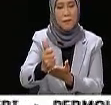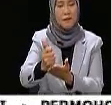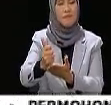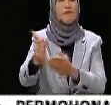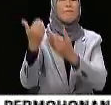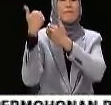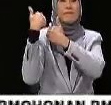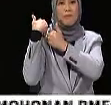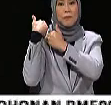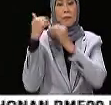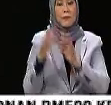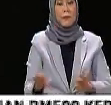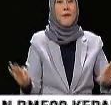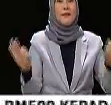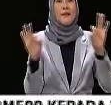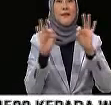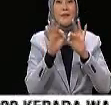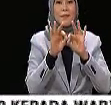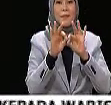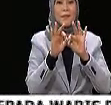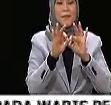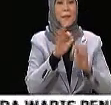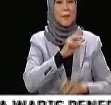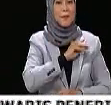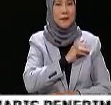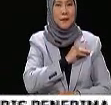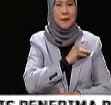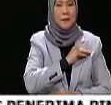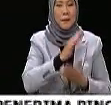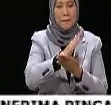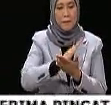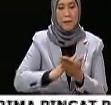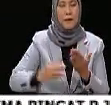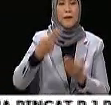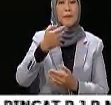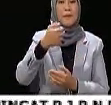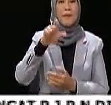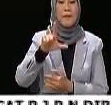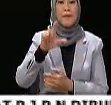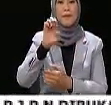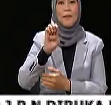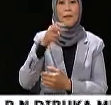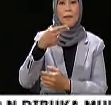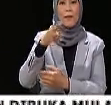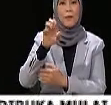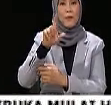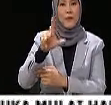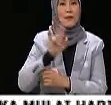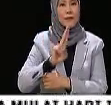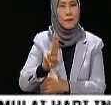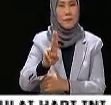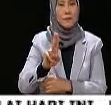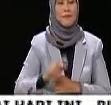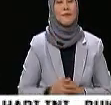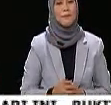dianggap penting yaitu puspena menteri di bagian hal ihwal agama maka dalam konteks